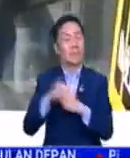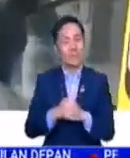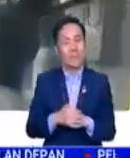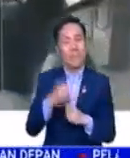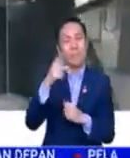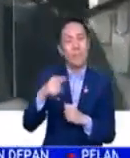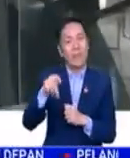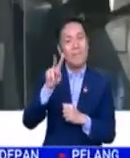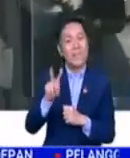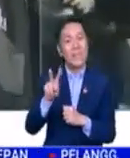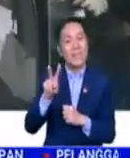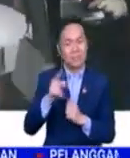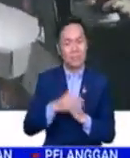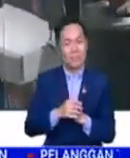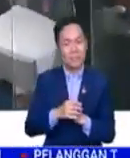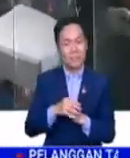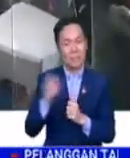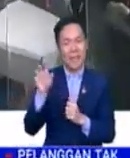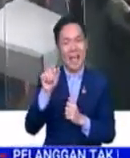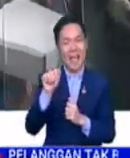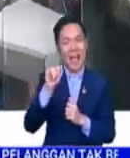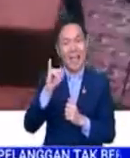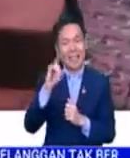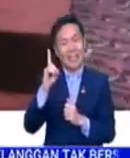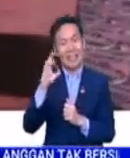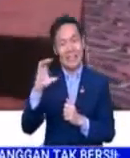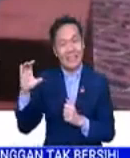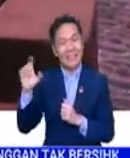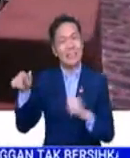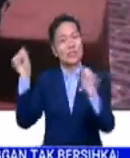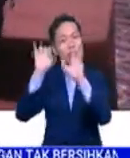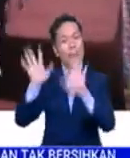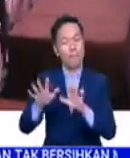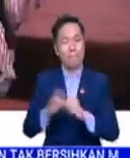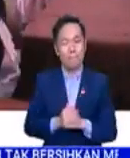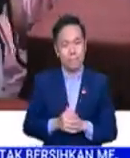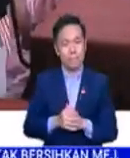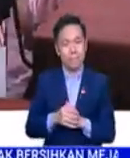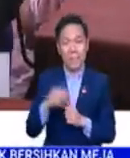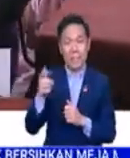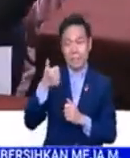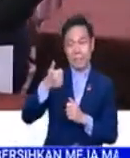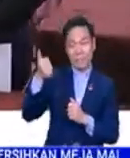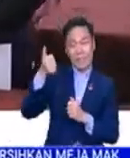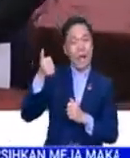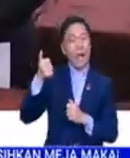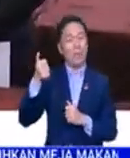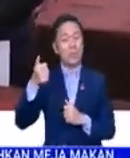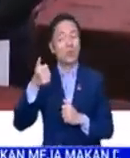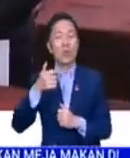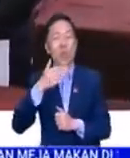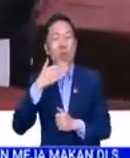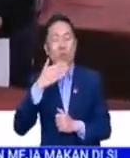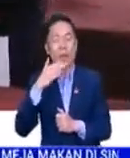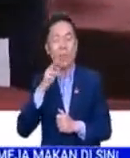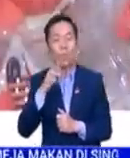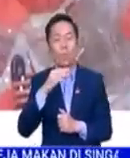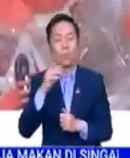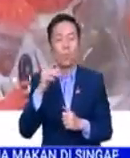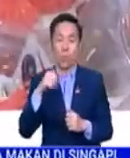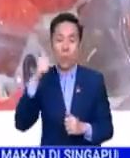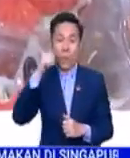Pemberian Vaksin PPV IDCC Shah Alam. Menurut Pengerusi Wanita Muda Shah Alam, Salbiah